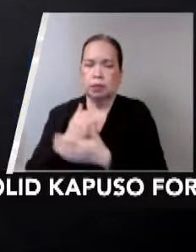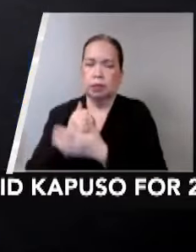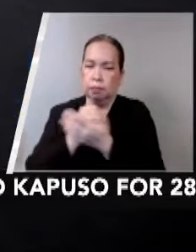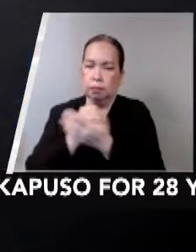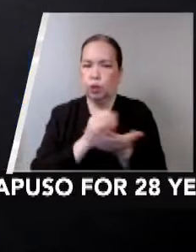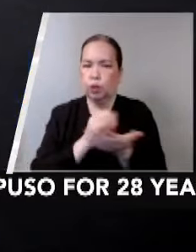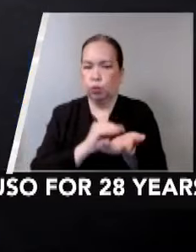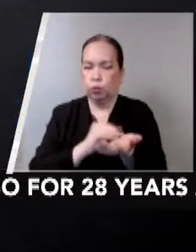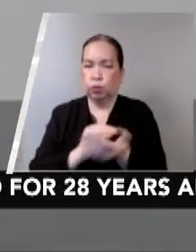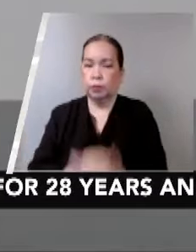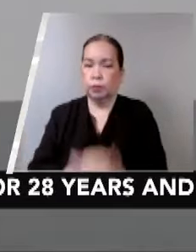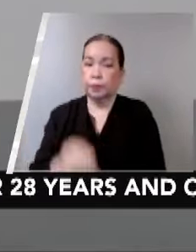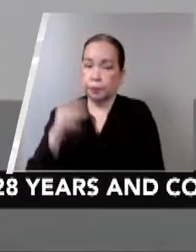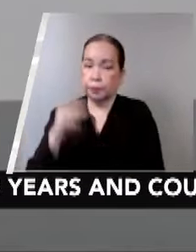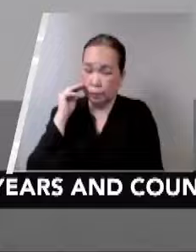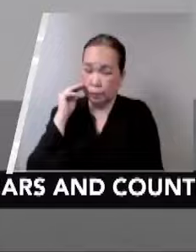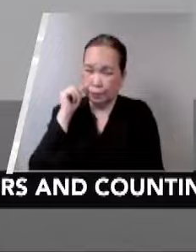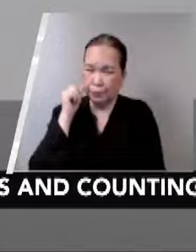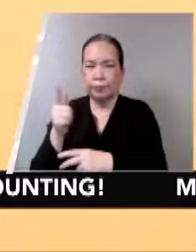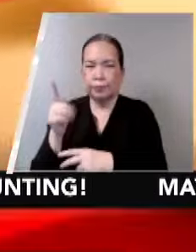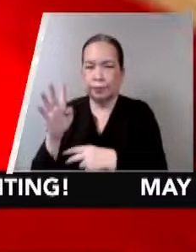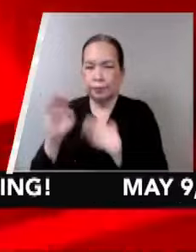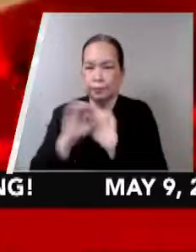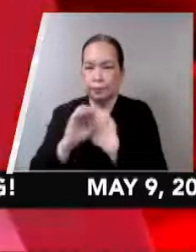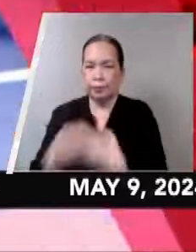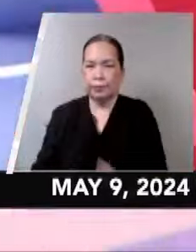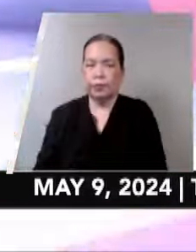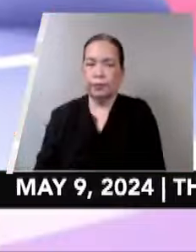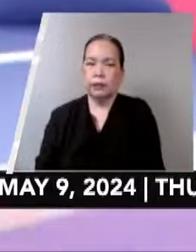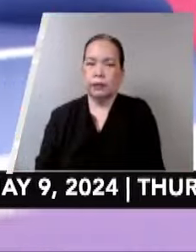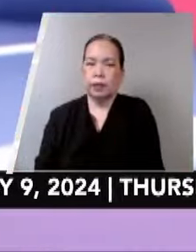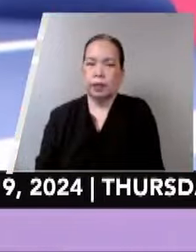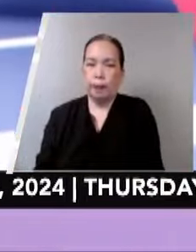Abdurrahman, Nakatuto, 24 Oras.